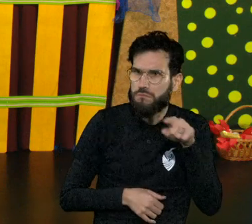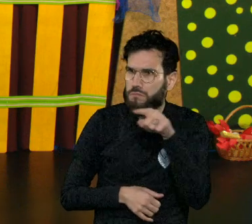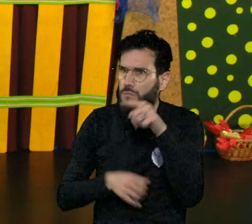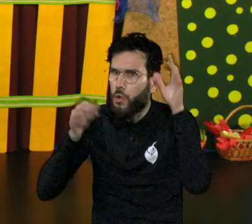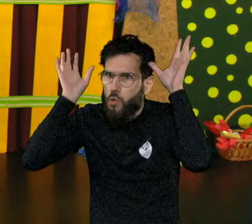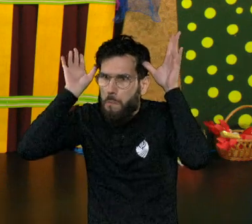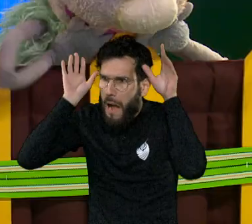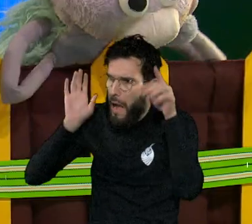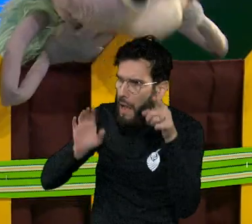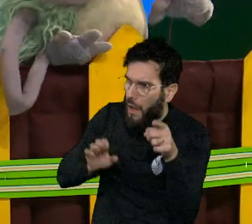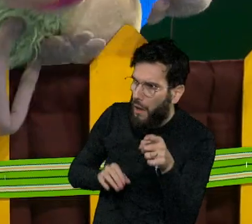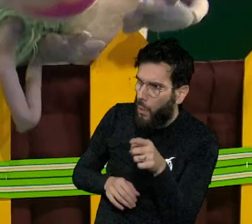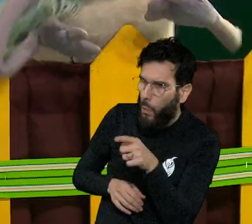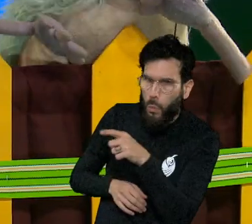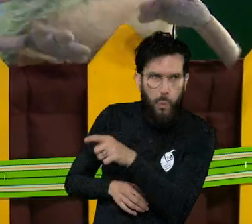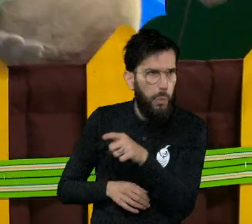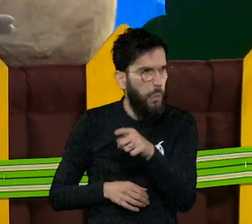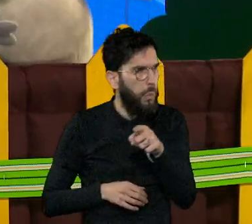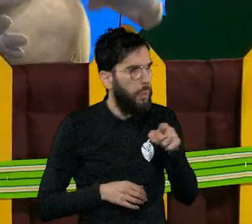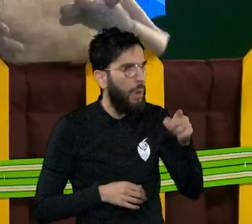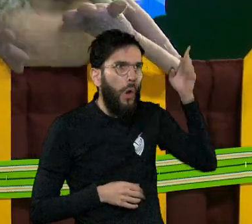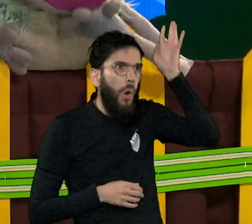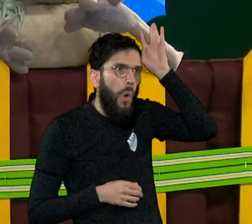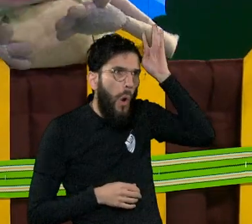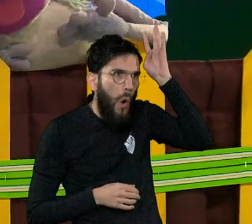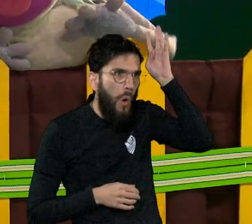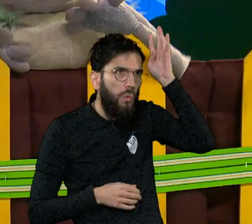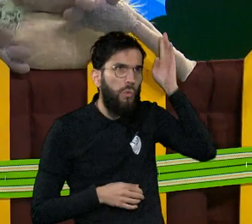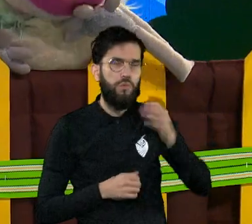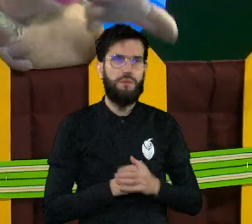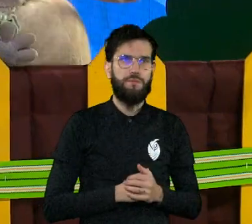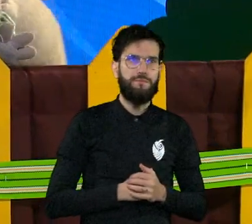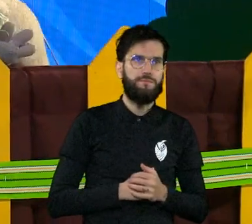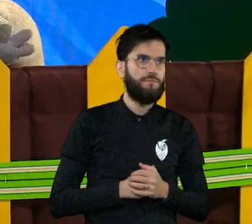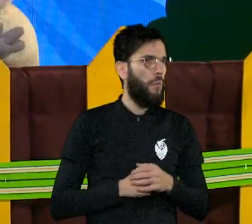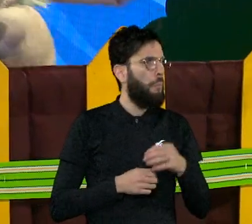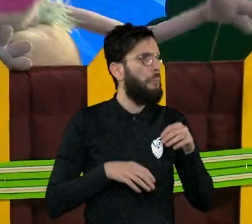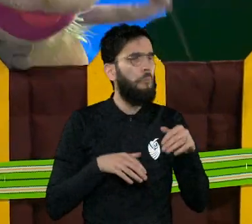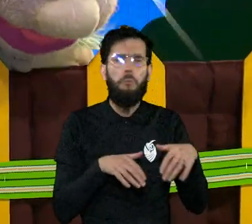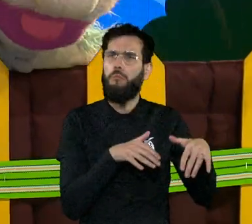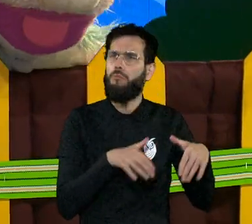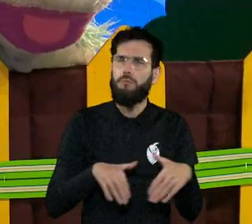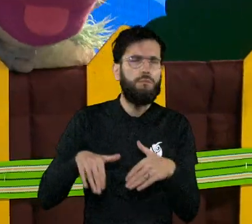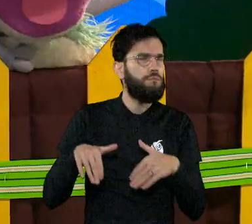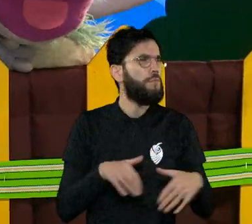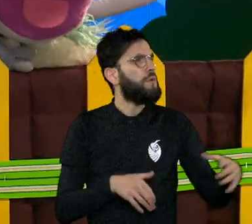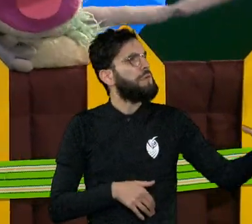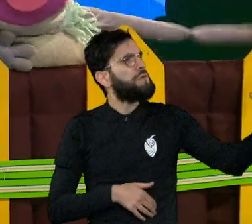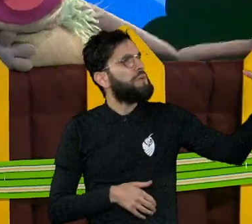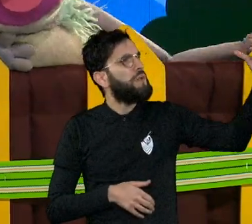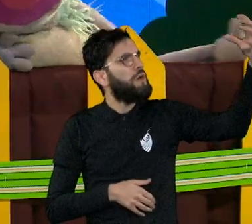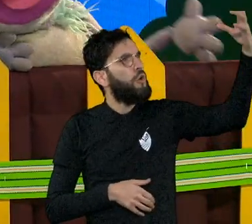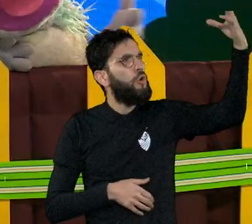somaríka a ten kohút kikiríka. Slnko, voda,